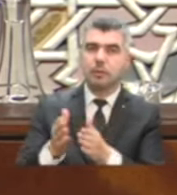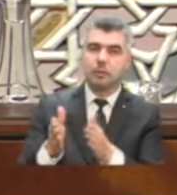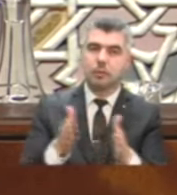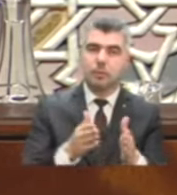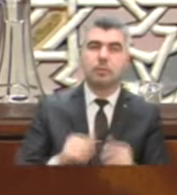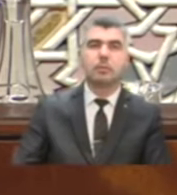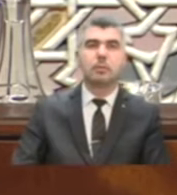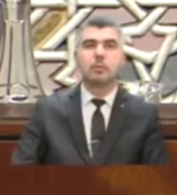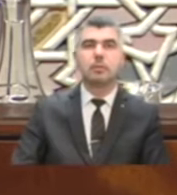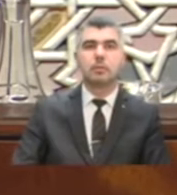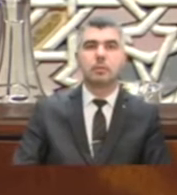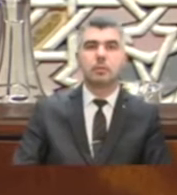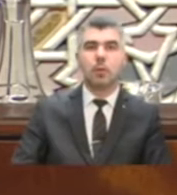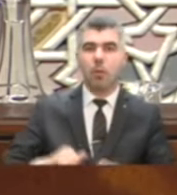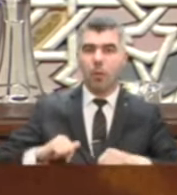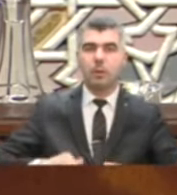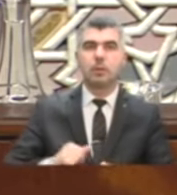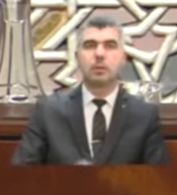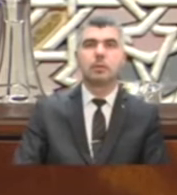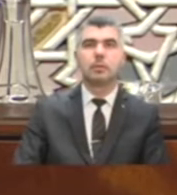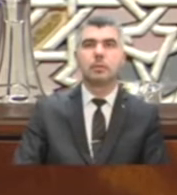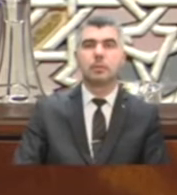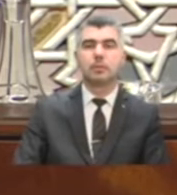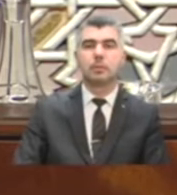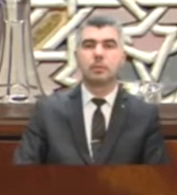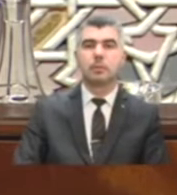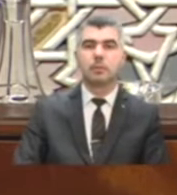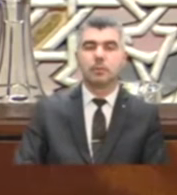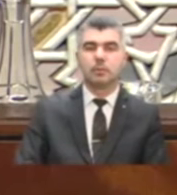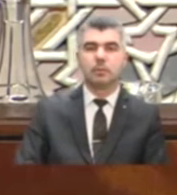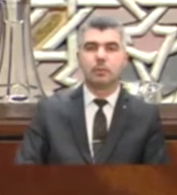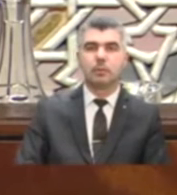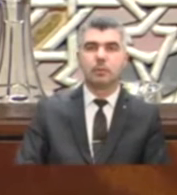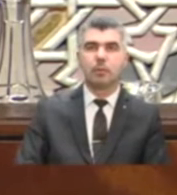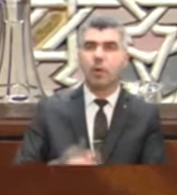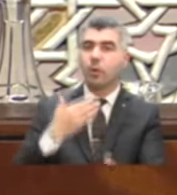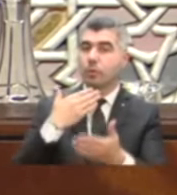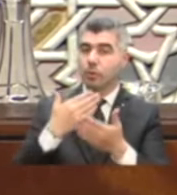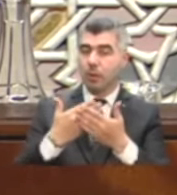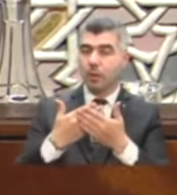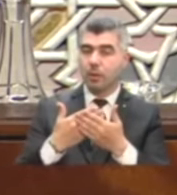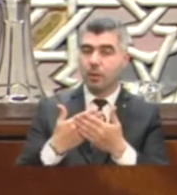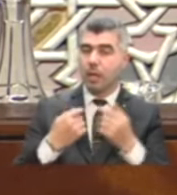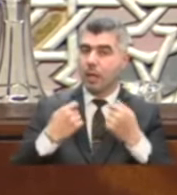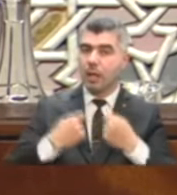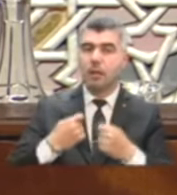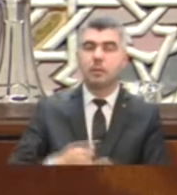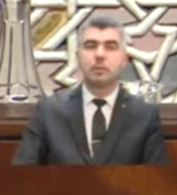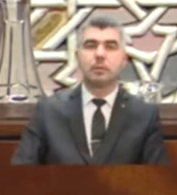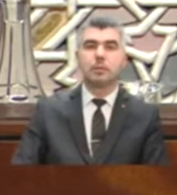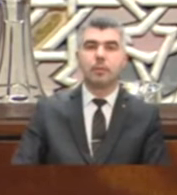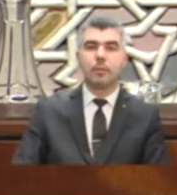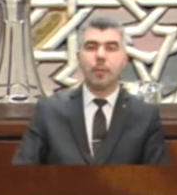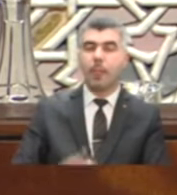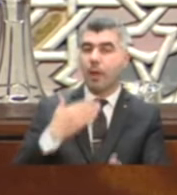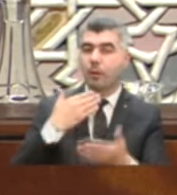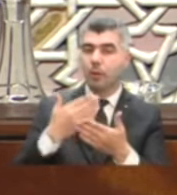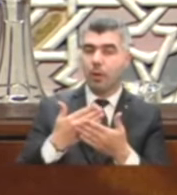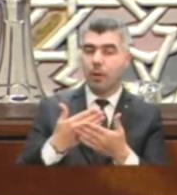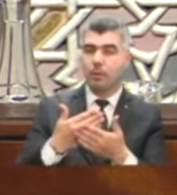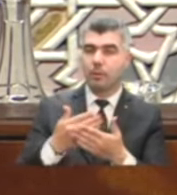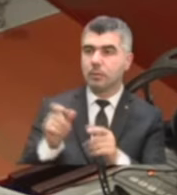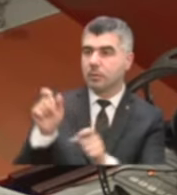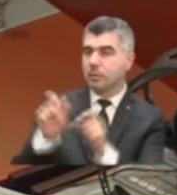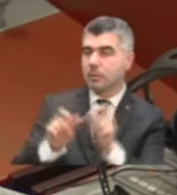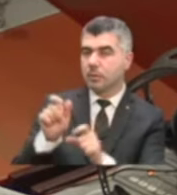السيد الوزير يمكن لك دوز المنصة. سي بون. يعني شكرا السيد الرئيس، شكرا السيد النائب والسيدة